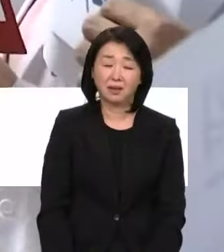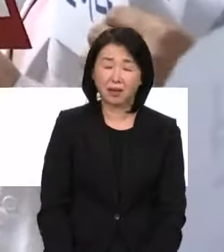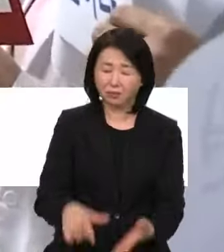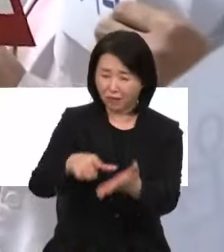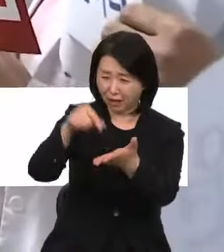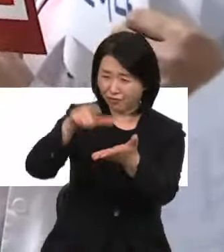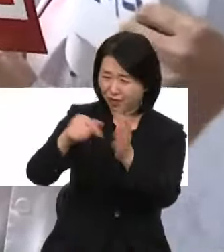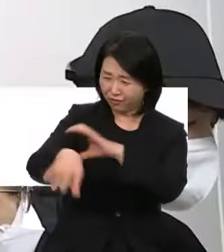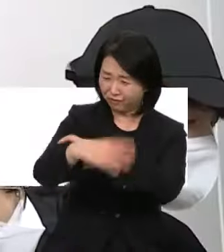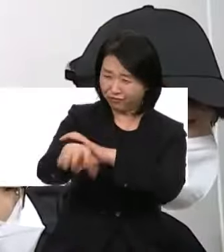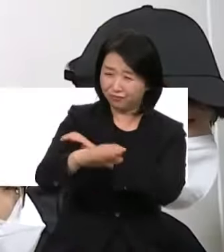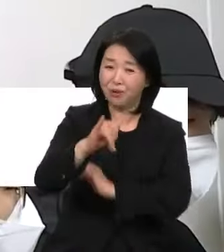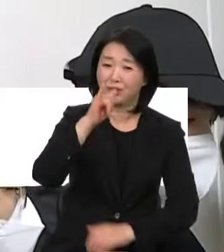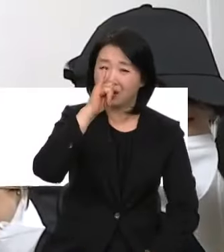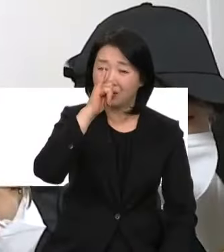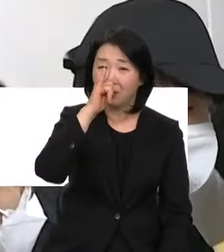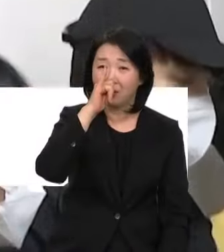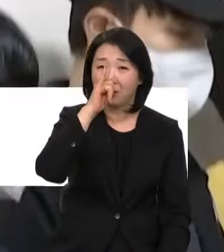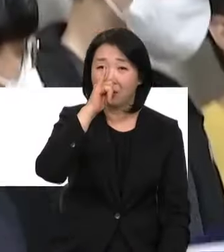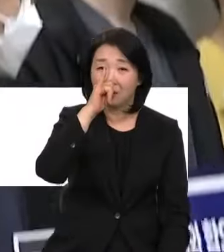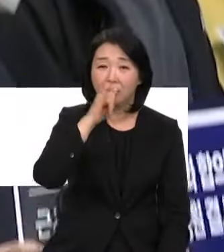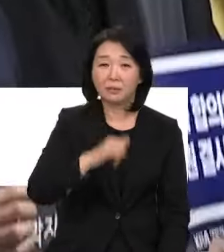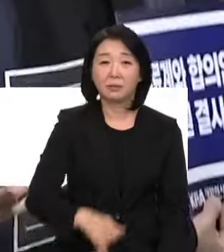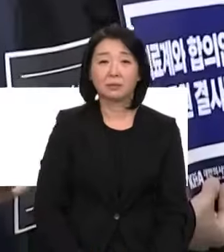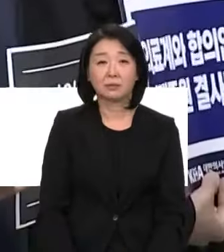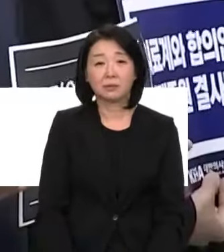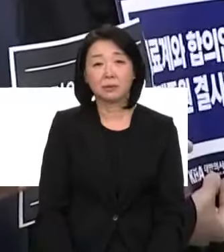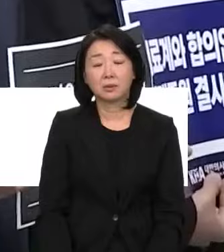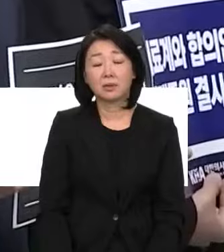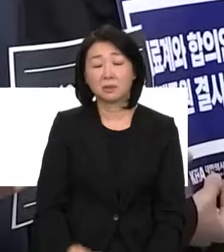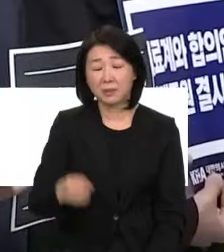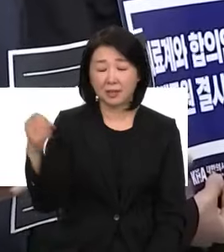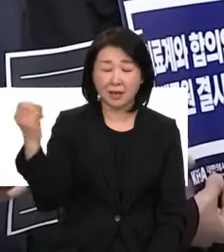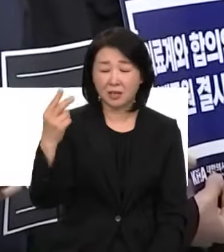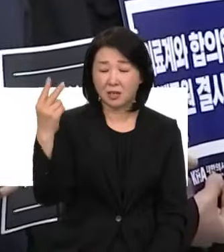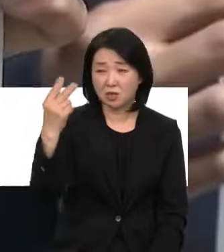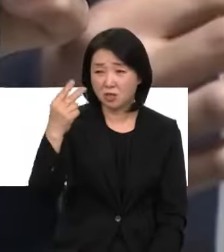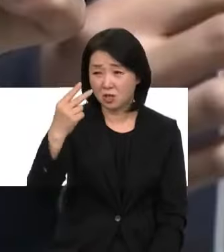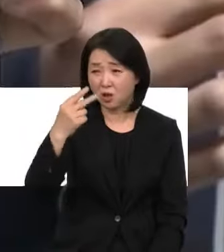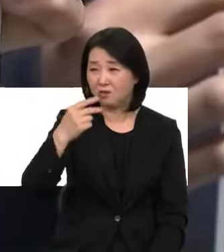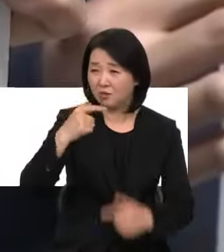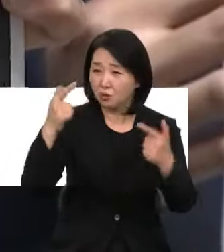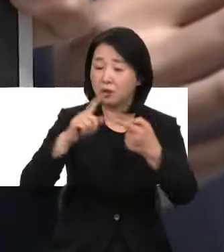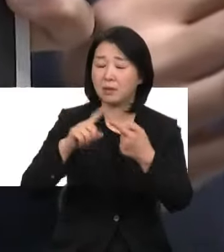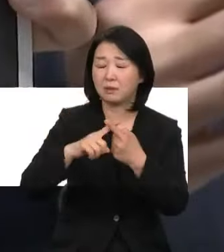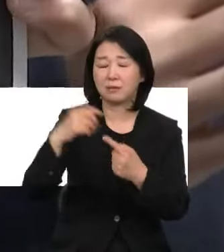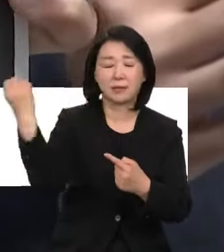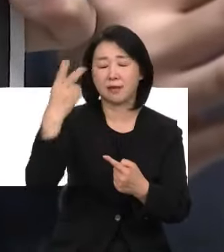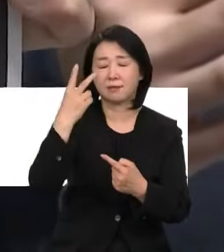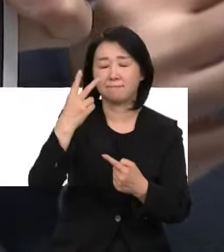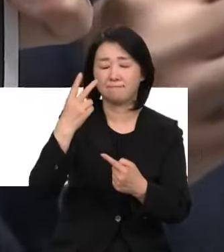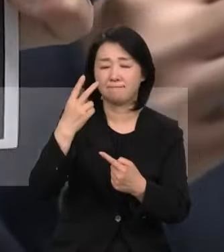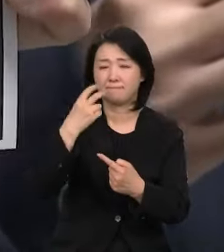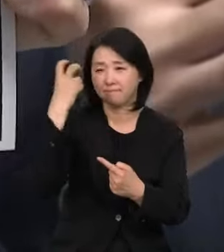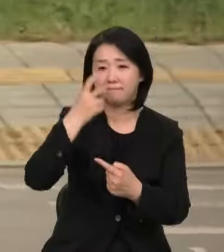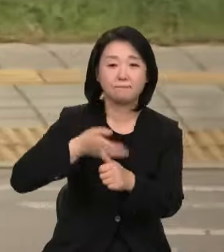이게 진행이 된 걸로 저희가 판단을 하기 때문에 원점 재검토를 계속 요청할 수밖에 없는 상황인